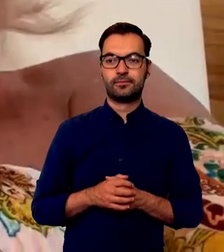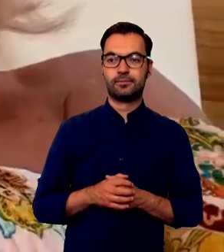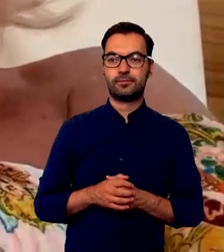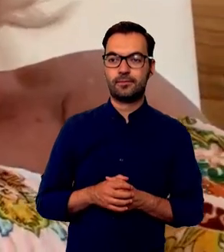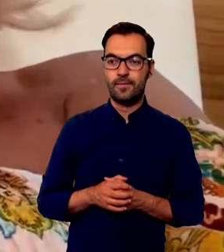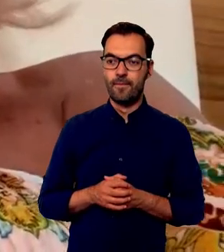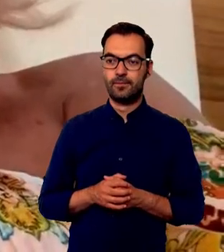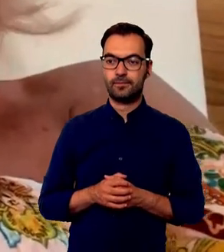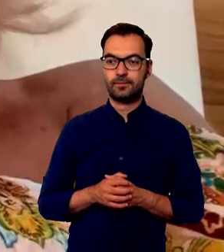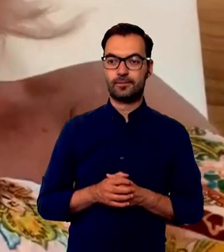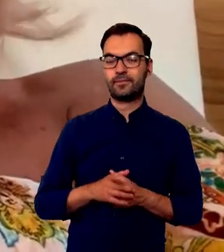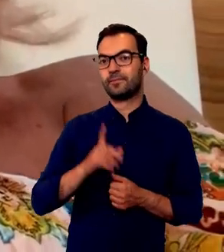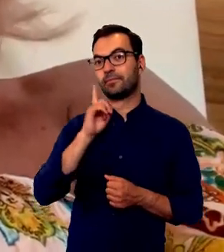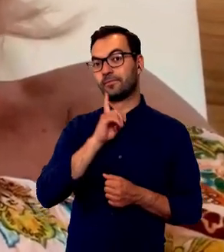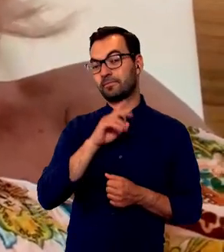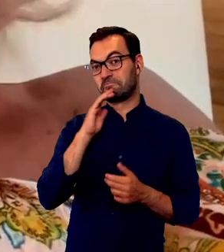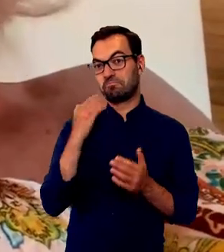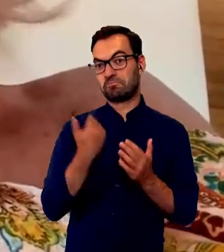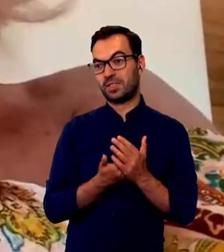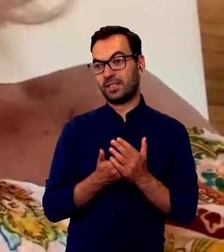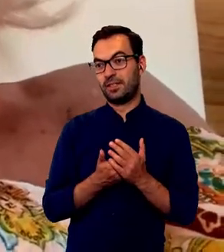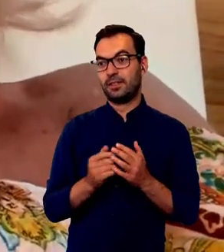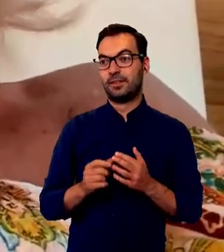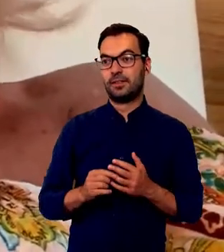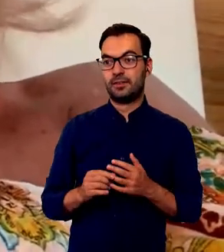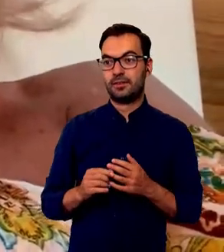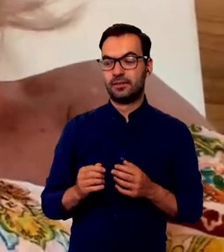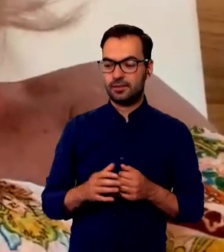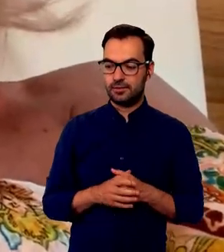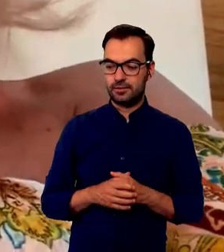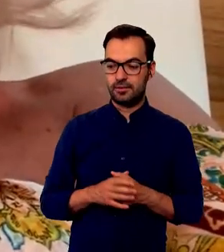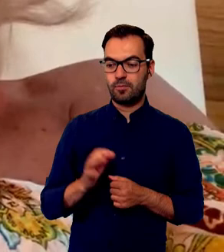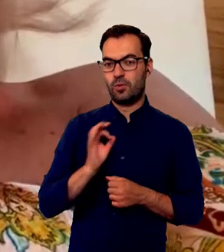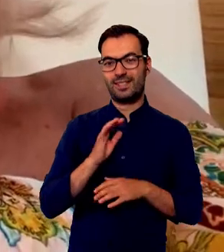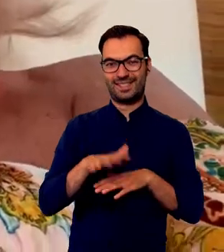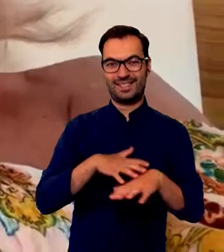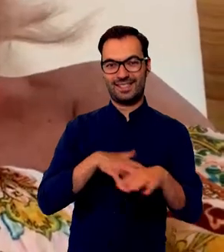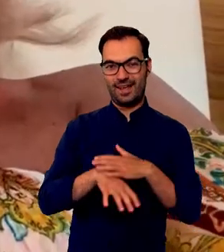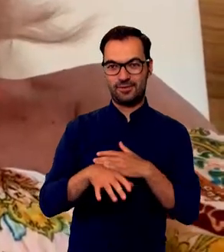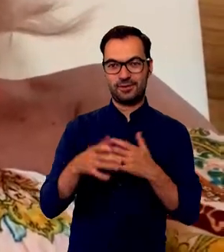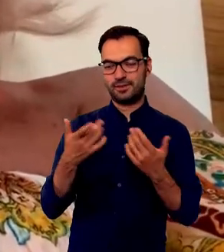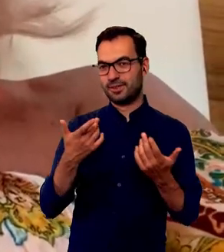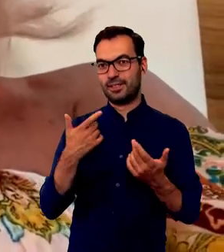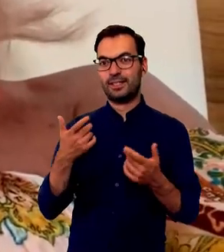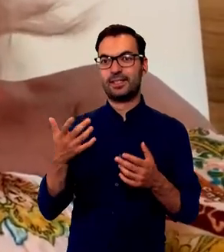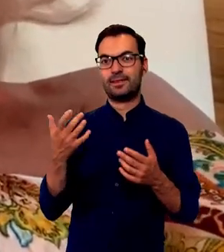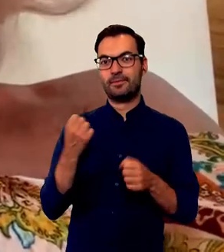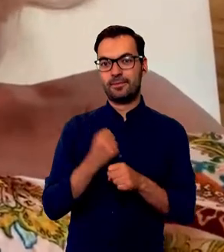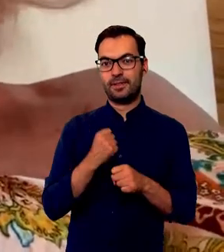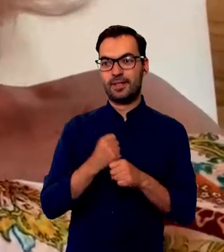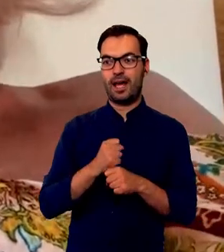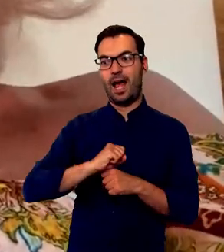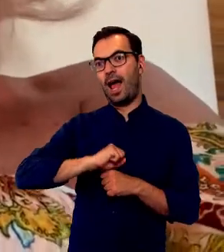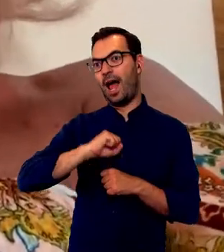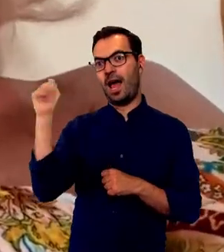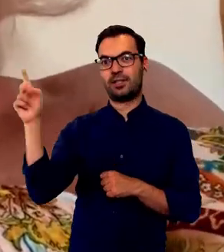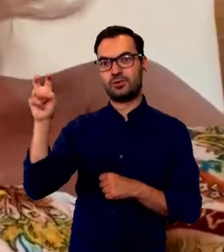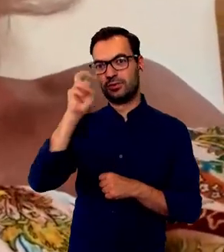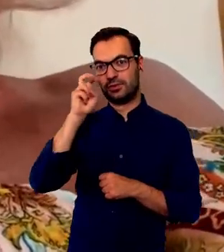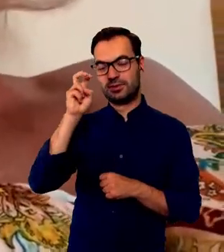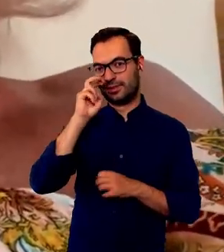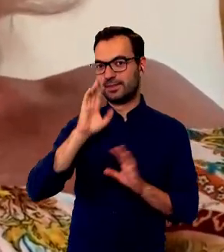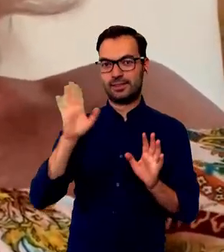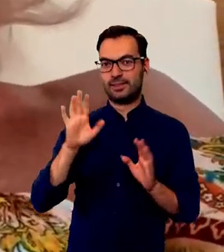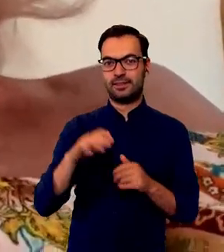no, powiem szczerze, nie byłabym w stanie przy moim zawodzie i kreatywności zarobić na aż takie luksusy. No